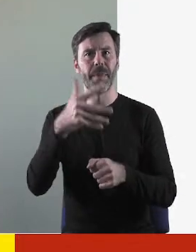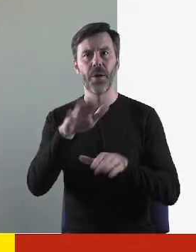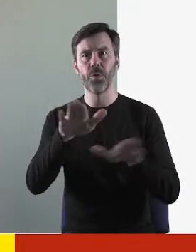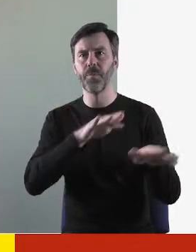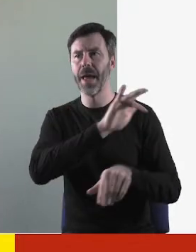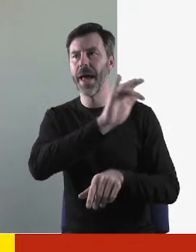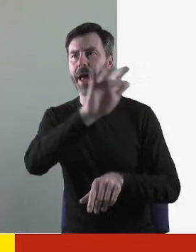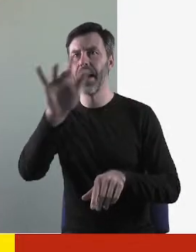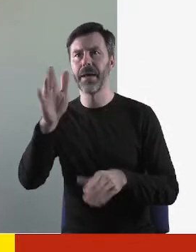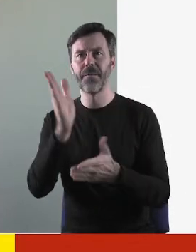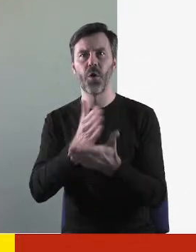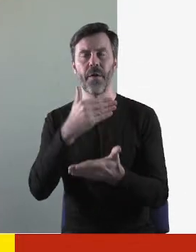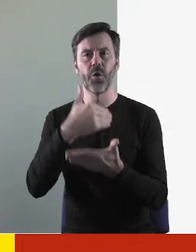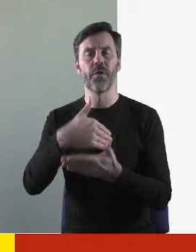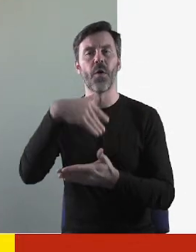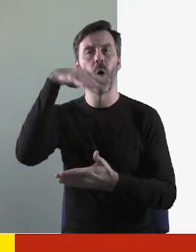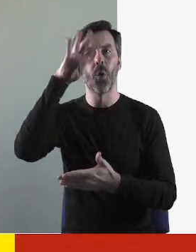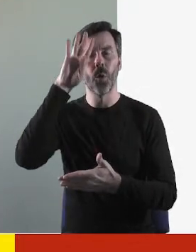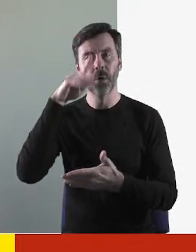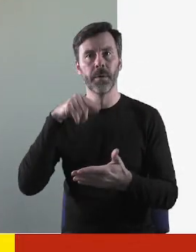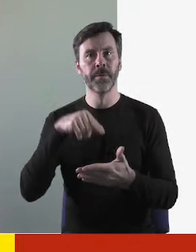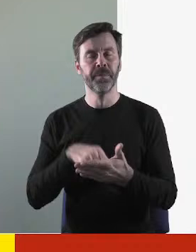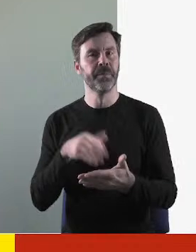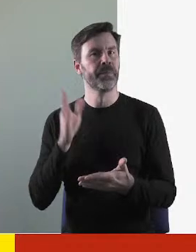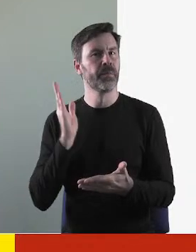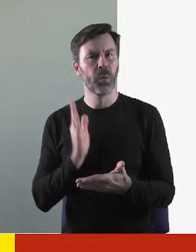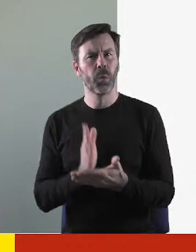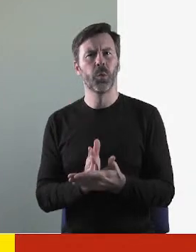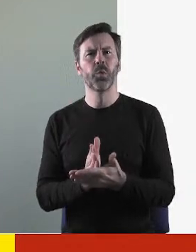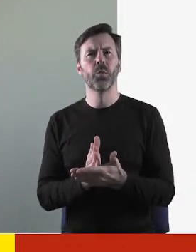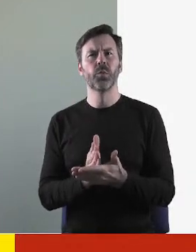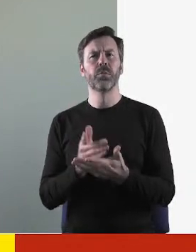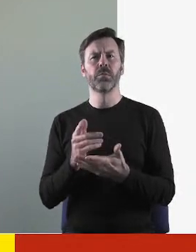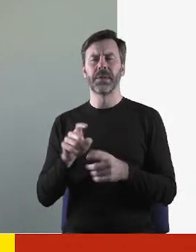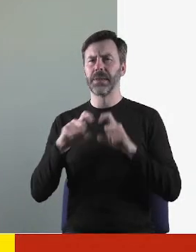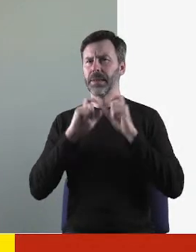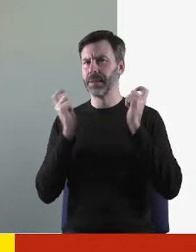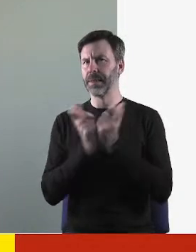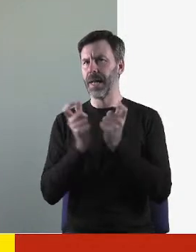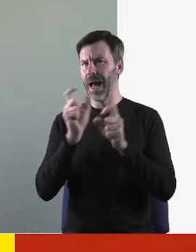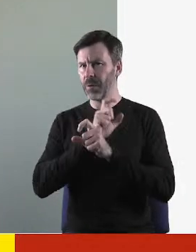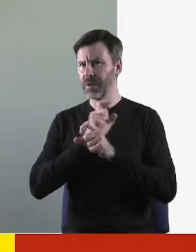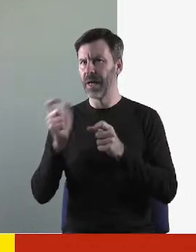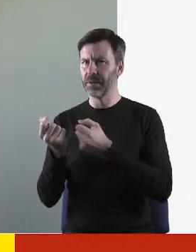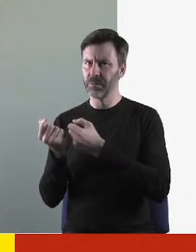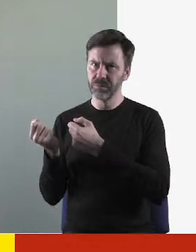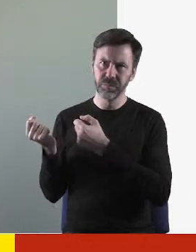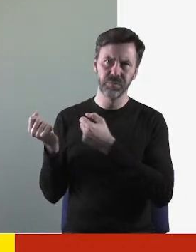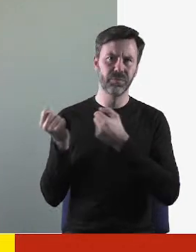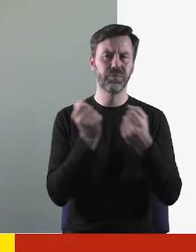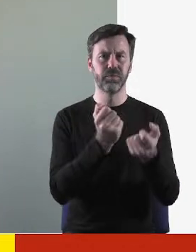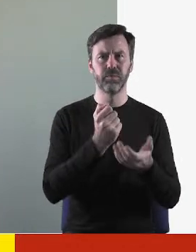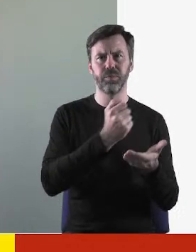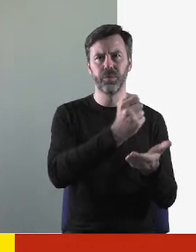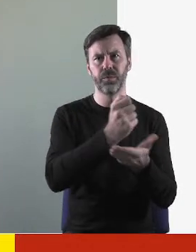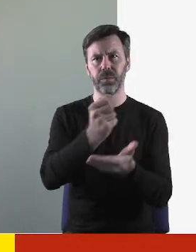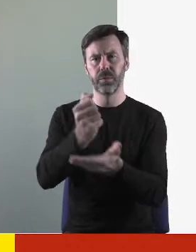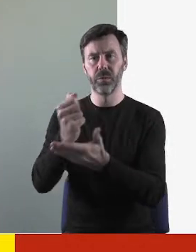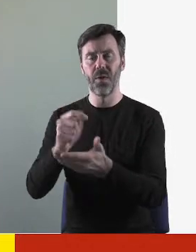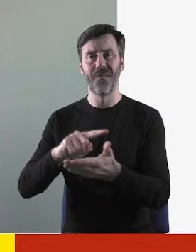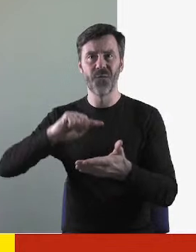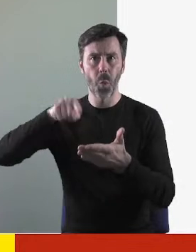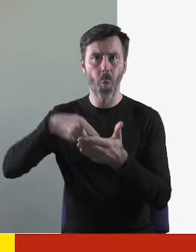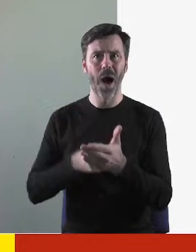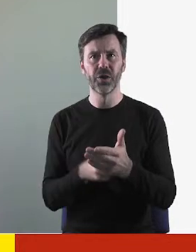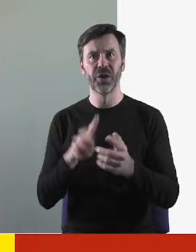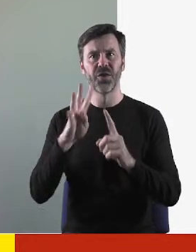naszego województwa od dłuższego czasu w sposób nieprzerwany właśnie w trakcie tej czwartej fali